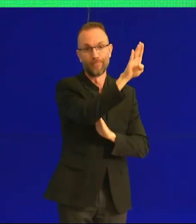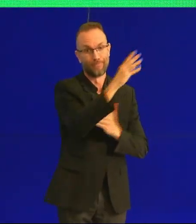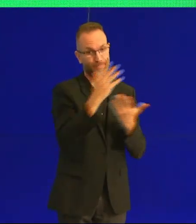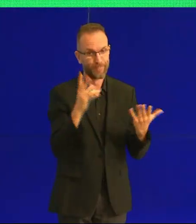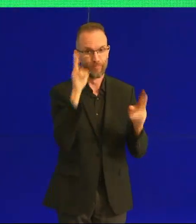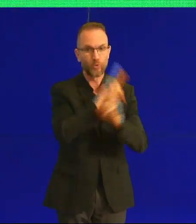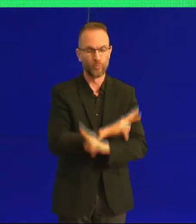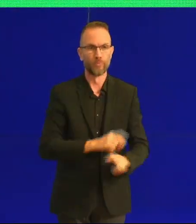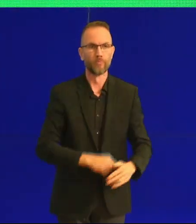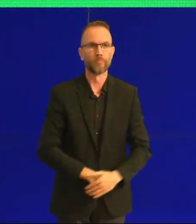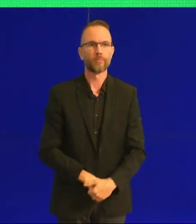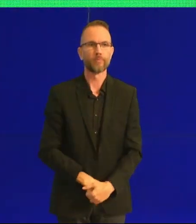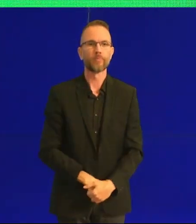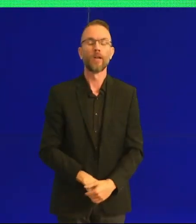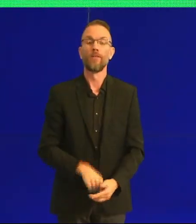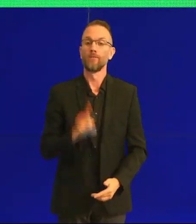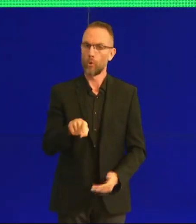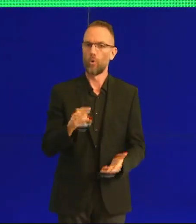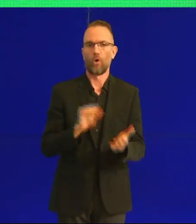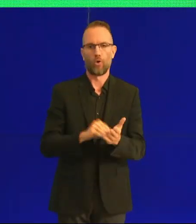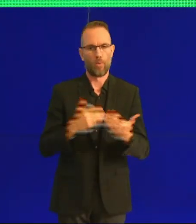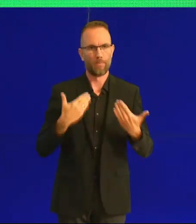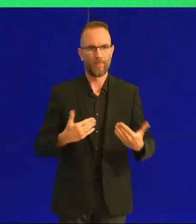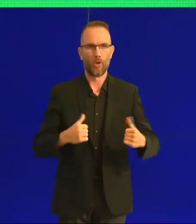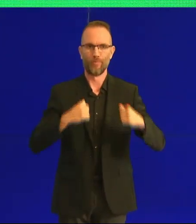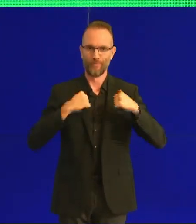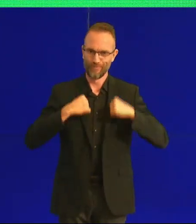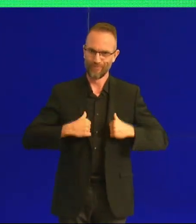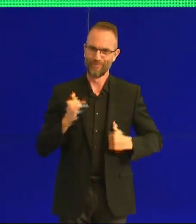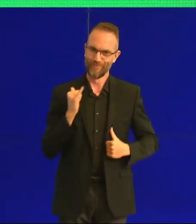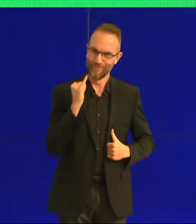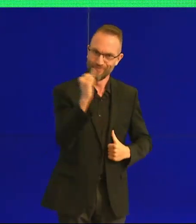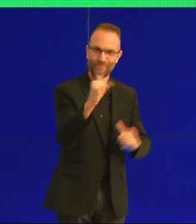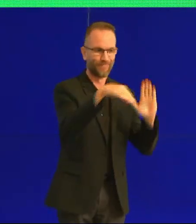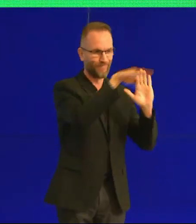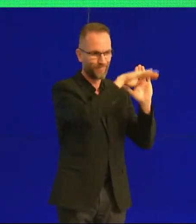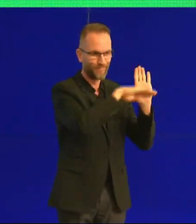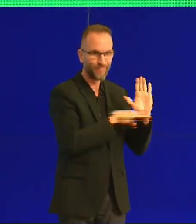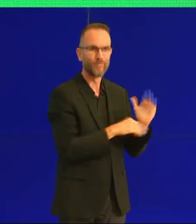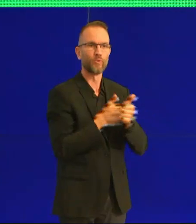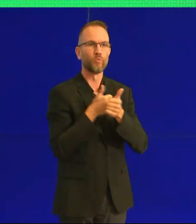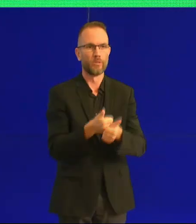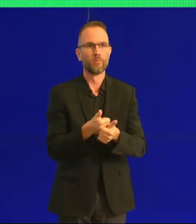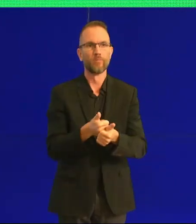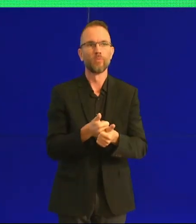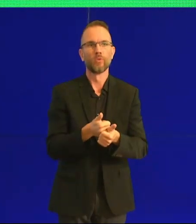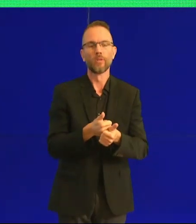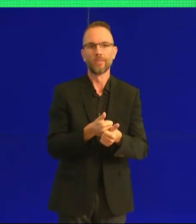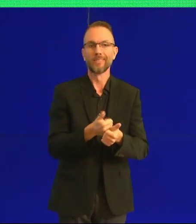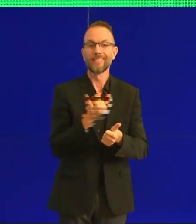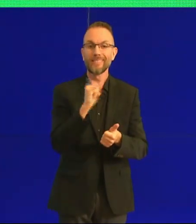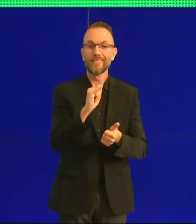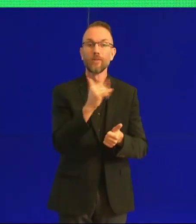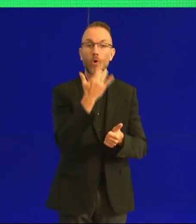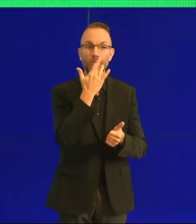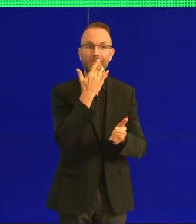continuer à tenir bon et continuer à maintenir cette descente lente et progressive de cette courbe